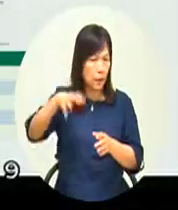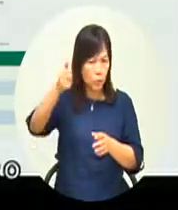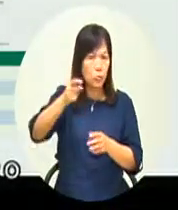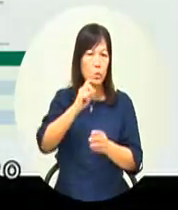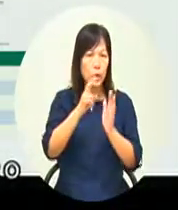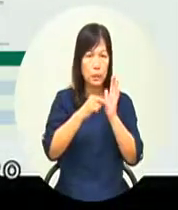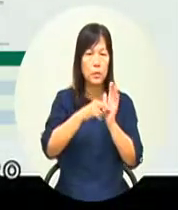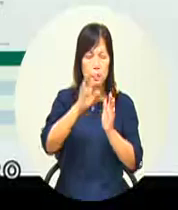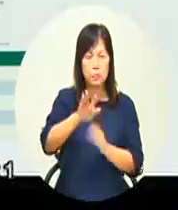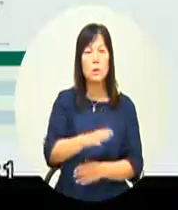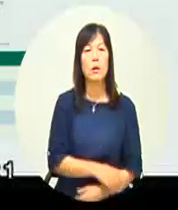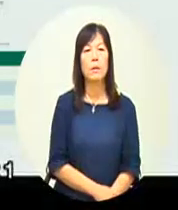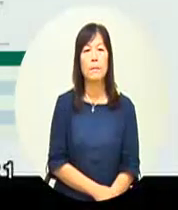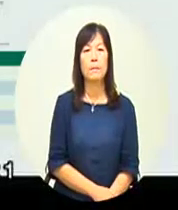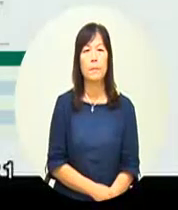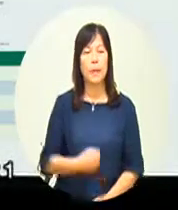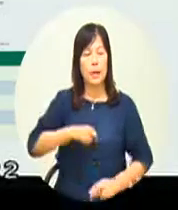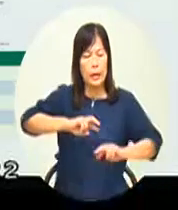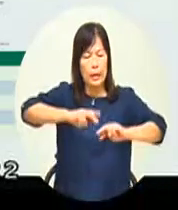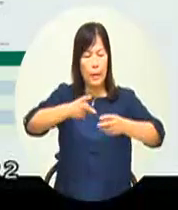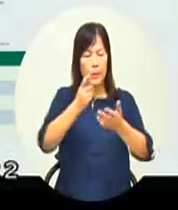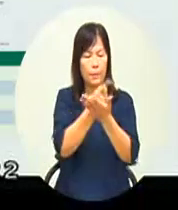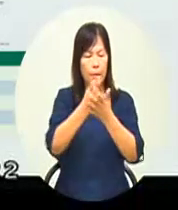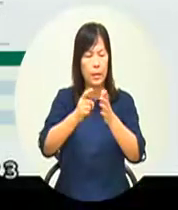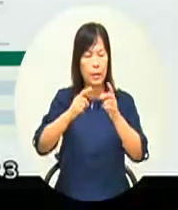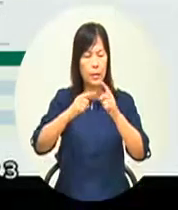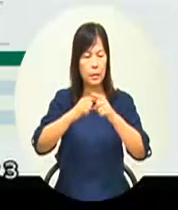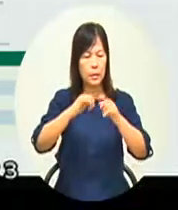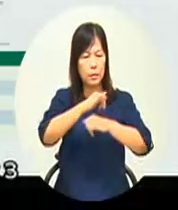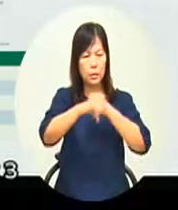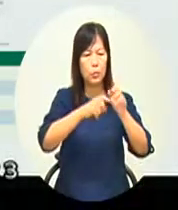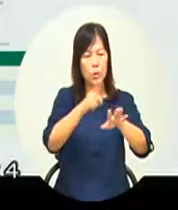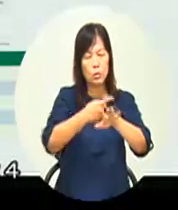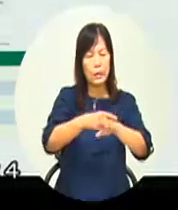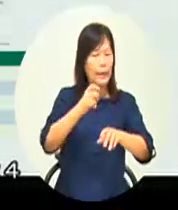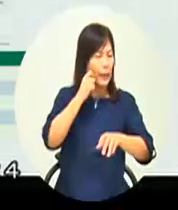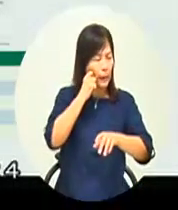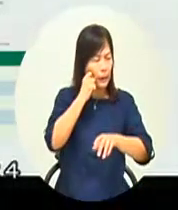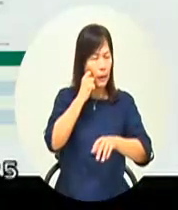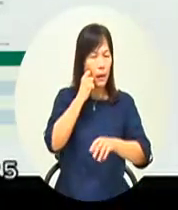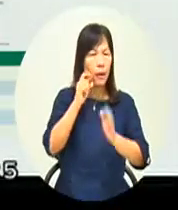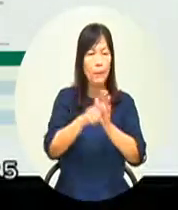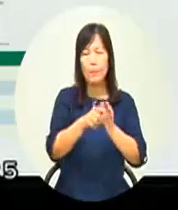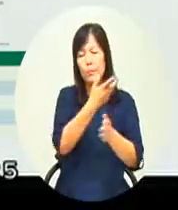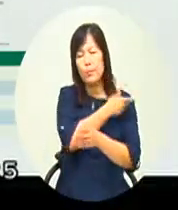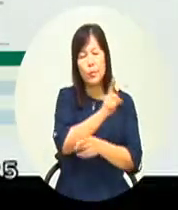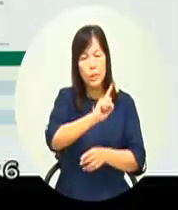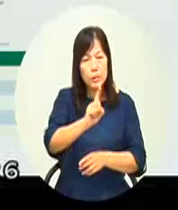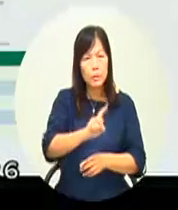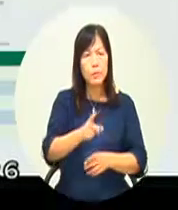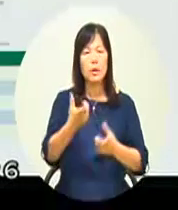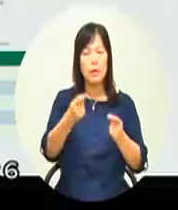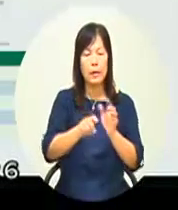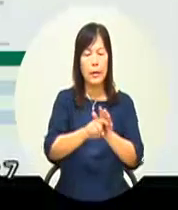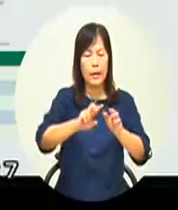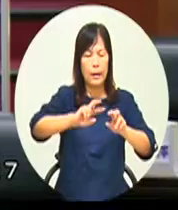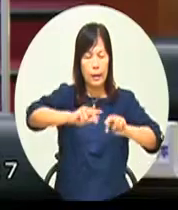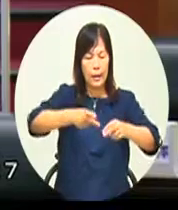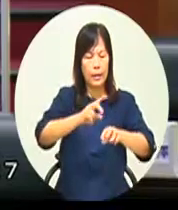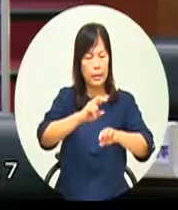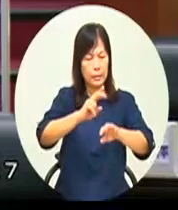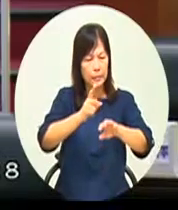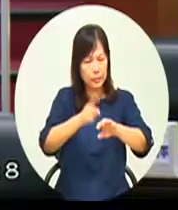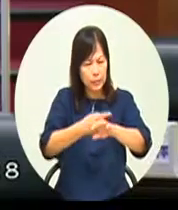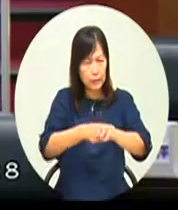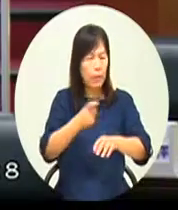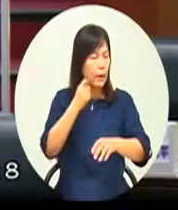实我觉得改变民众的生活形态，这是最困难的。不管我们要做任何建设，做什么，其实要改变民众生活形态，我想